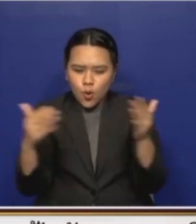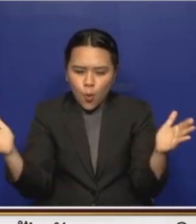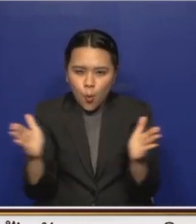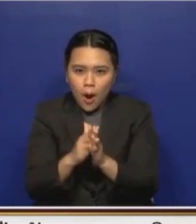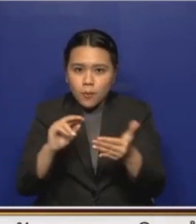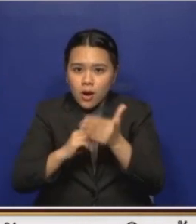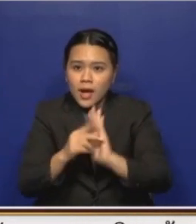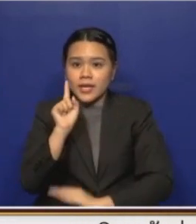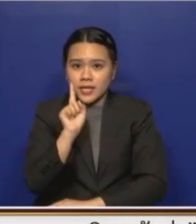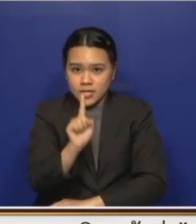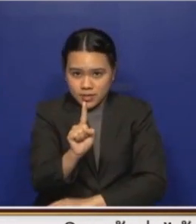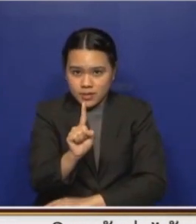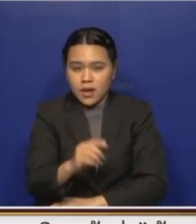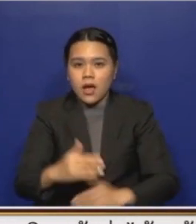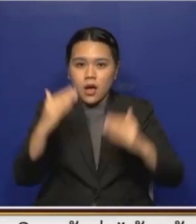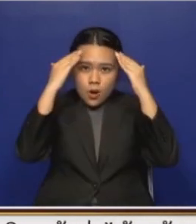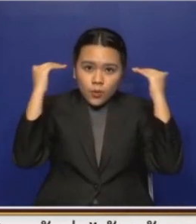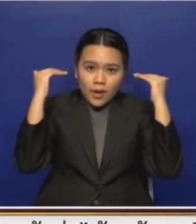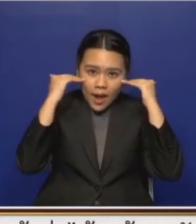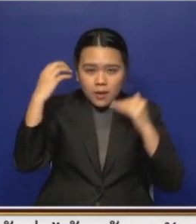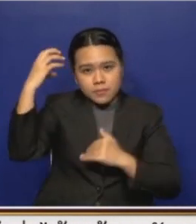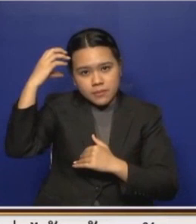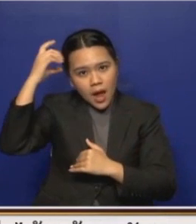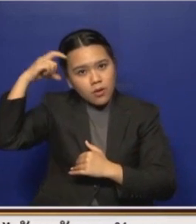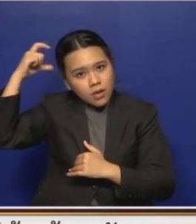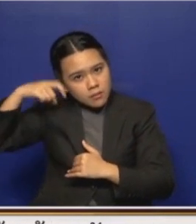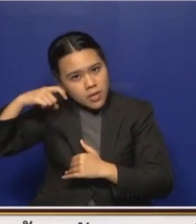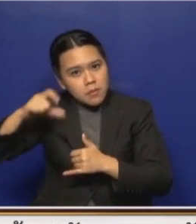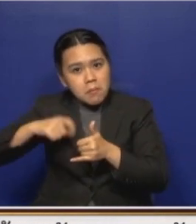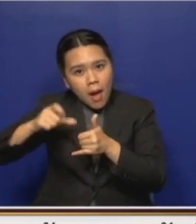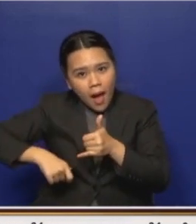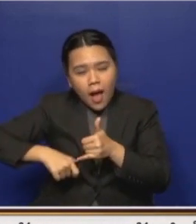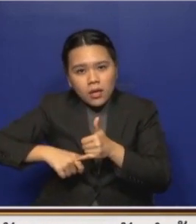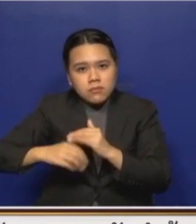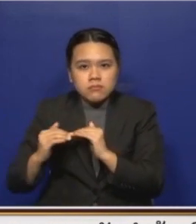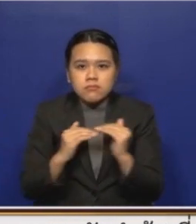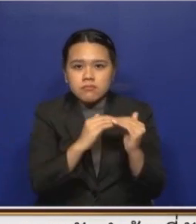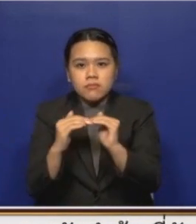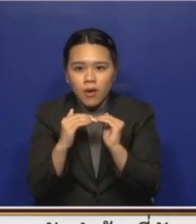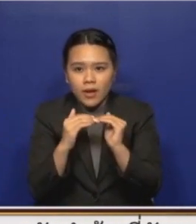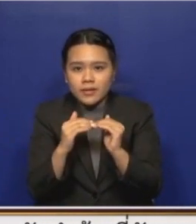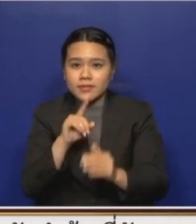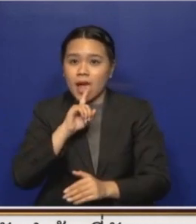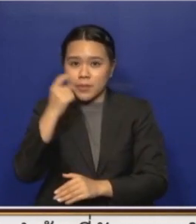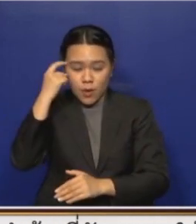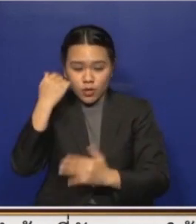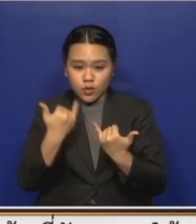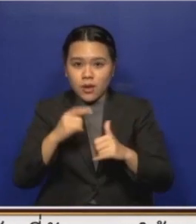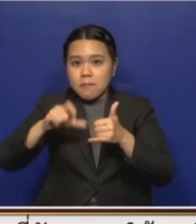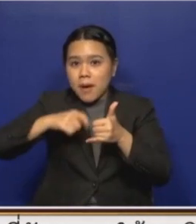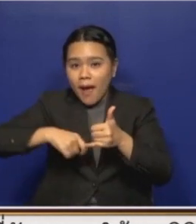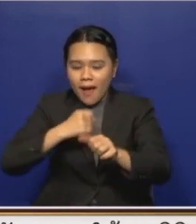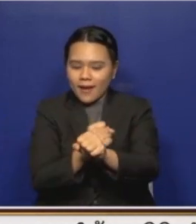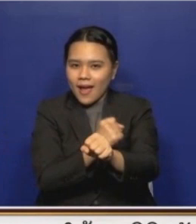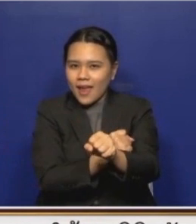แรงพม่าเงินเดือนเขานะฮะ 2,000 บาทต่อเดือนฮะ